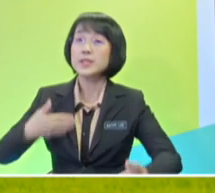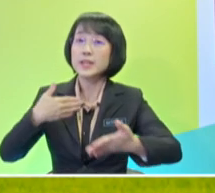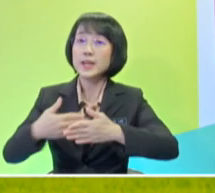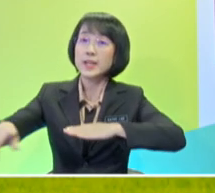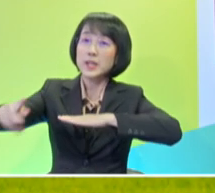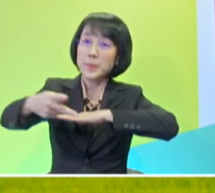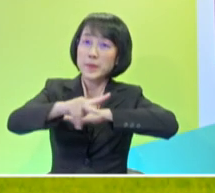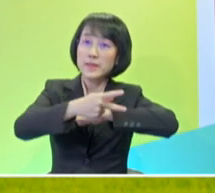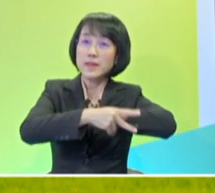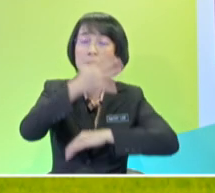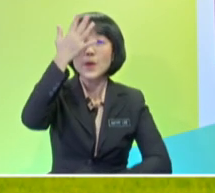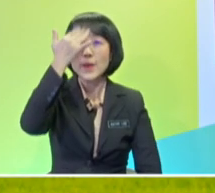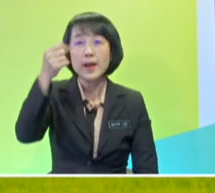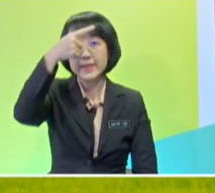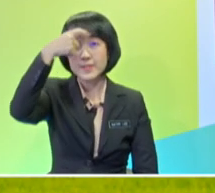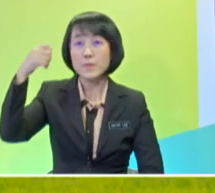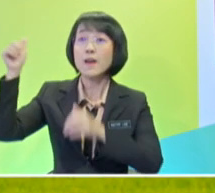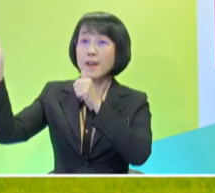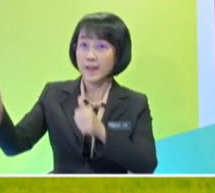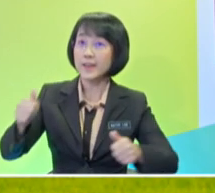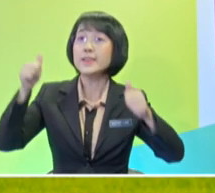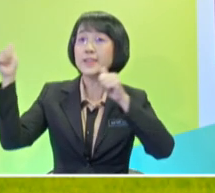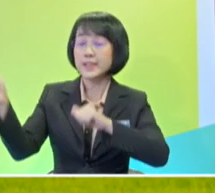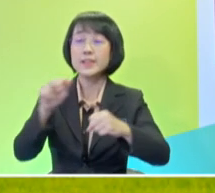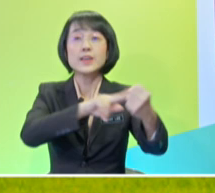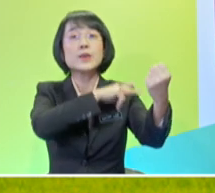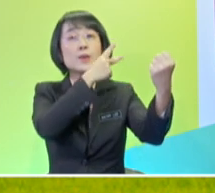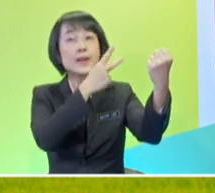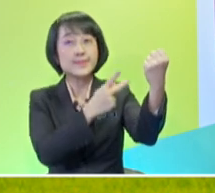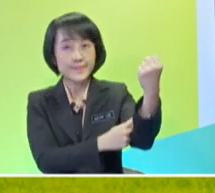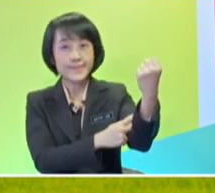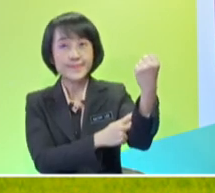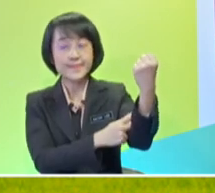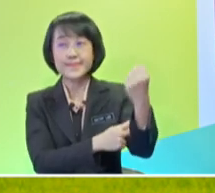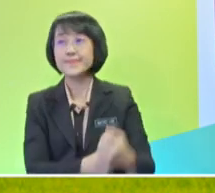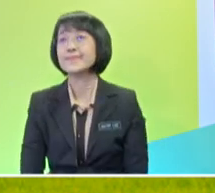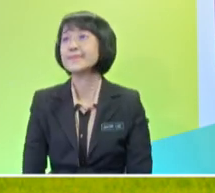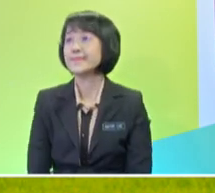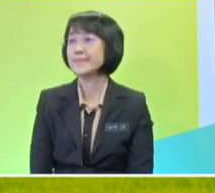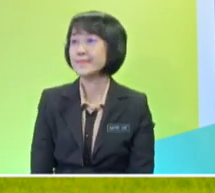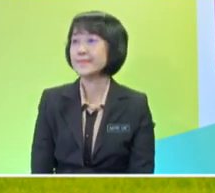anginnya lebih kuat tadi angin juga mempunyai salah satu